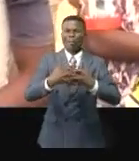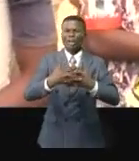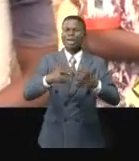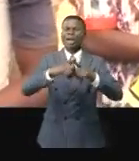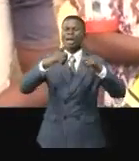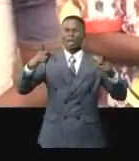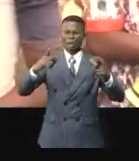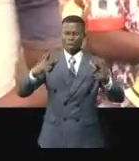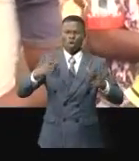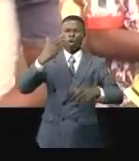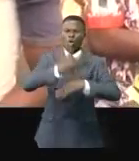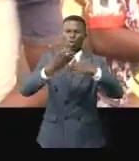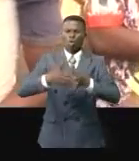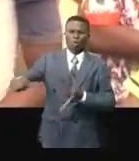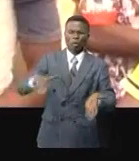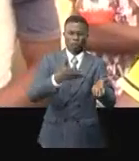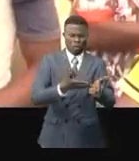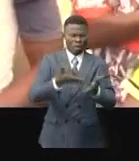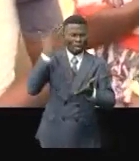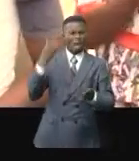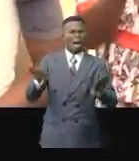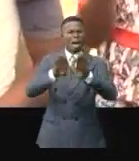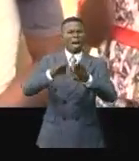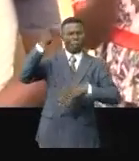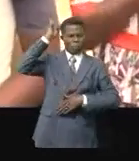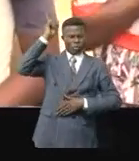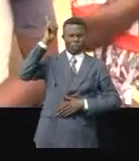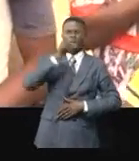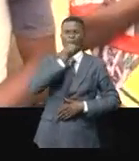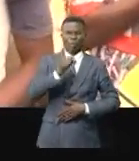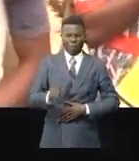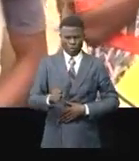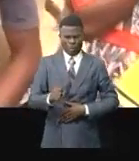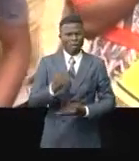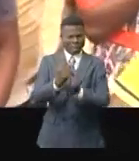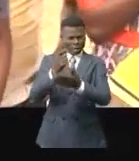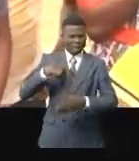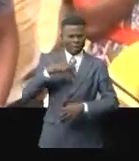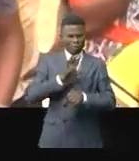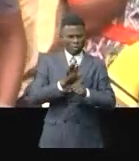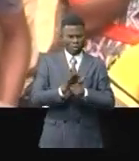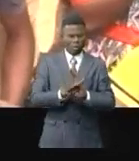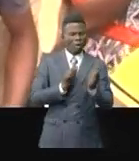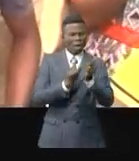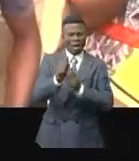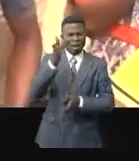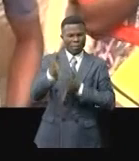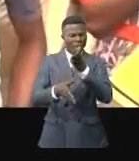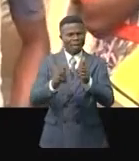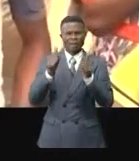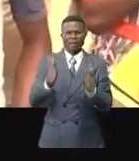pour réouvrir cette route qui était fermée depuis nos ancêtres. Et cela va nous permettre de bien circuler.